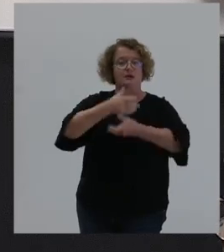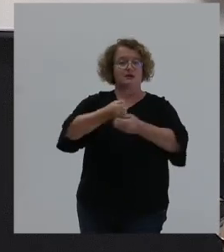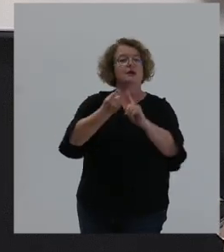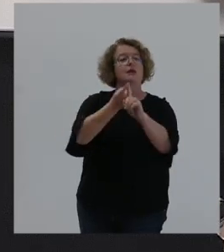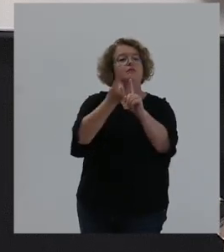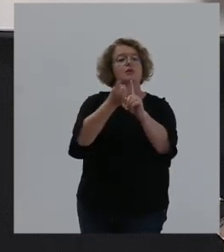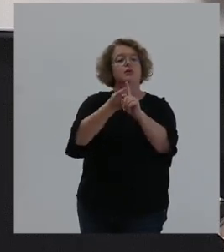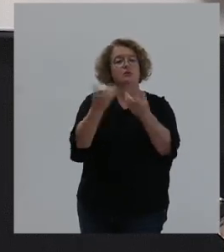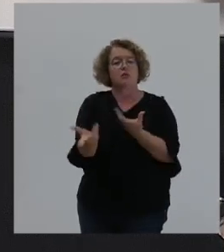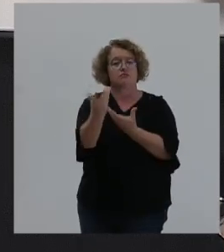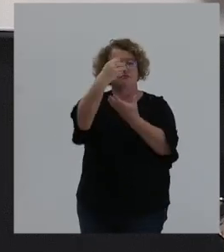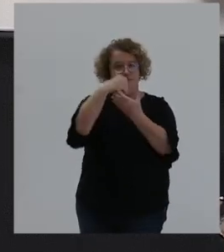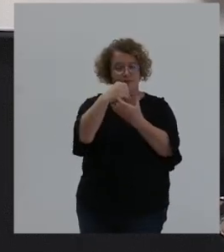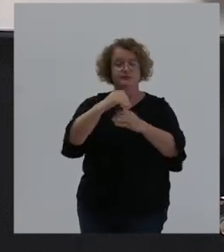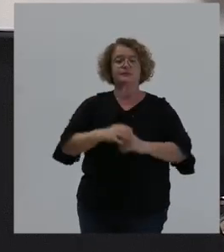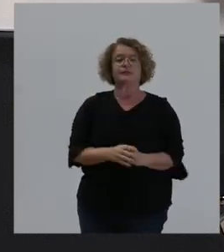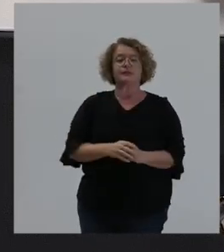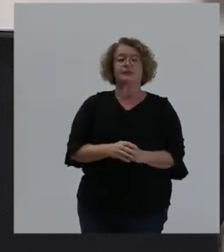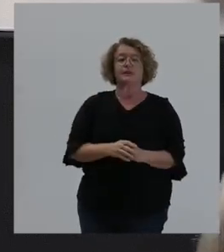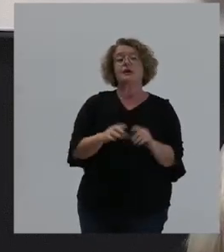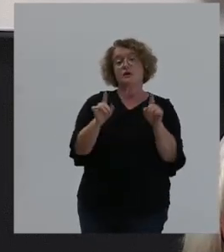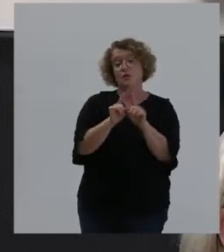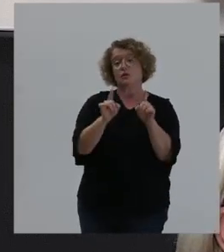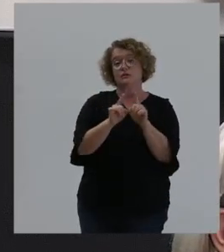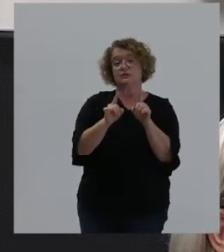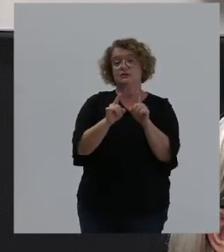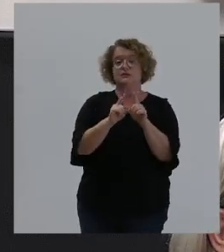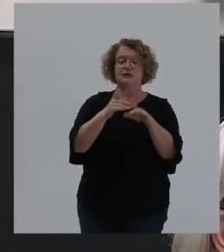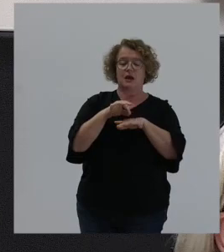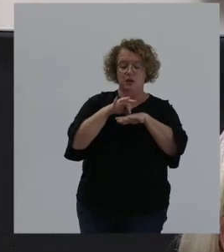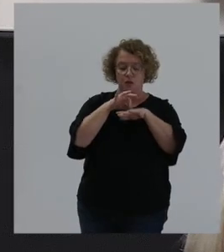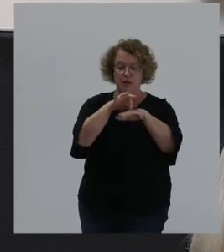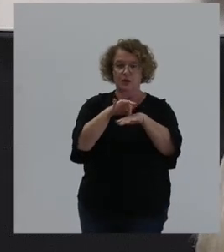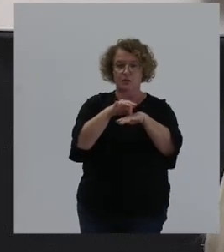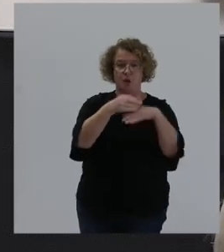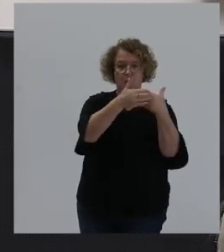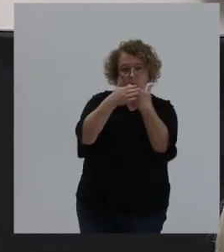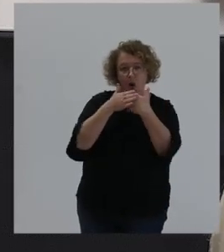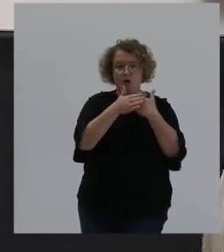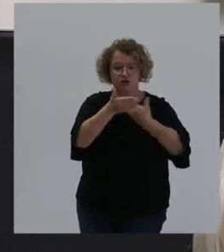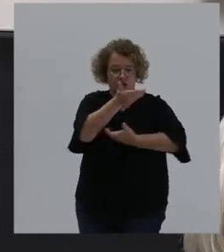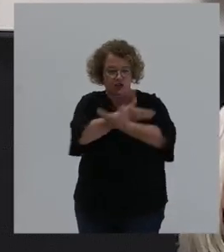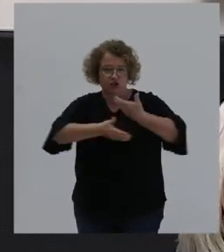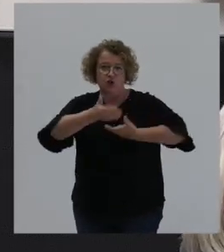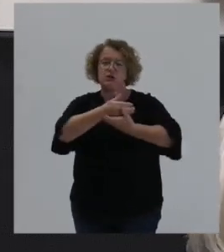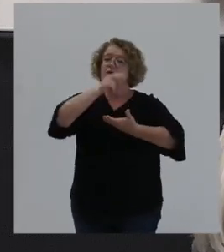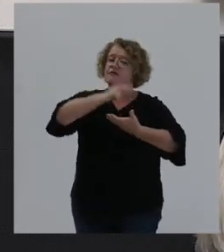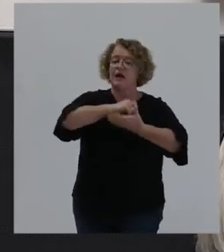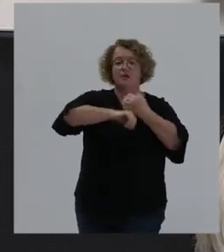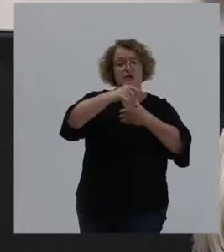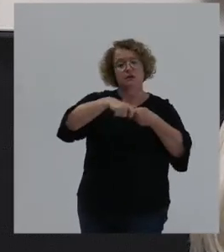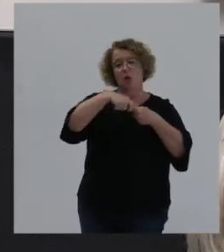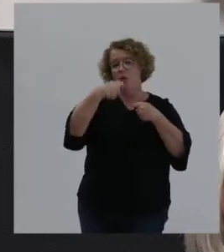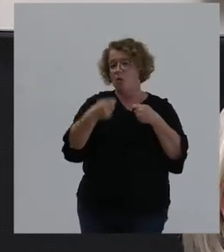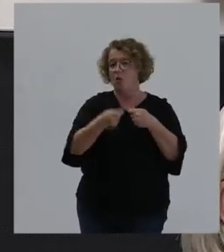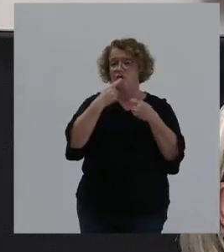dans la construction de ce processus. C'est cultiver l'accompagnement, la proximité, le dialogue, dialogue, c'est long, effectivement. On s'engagera